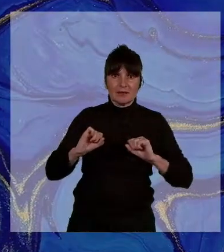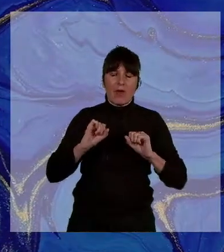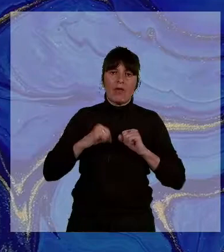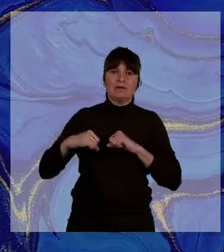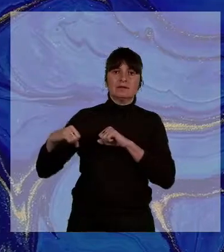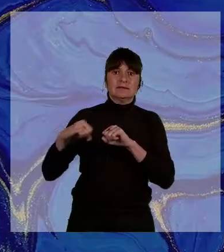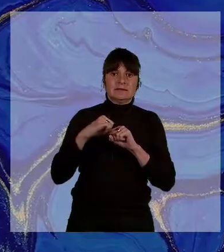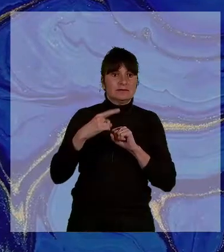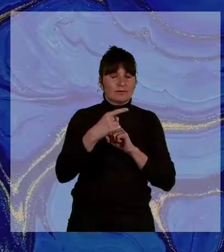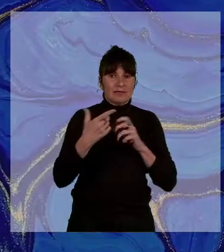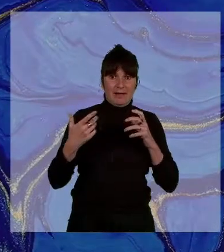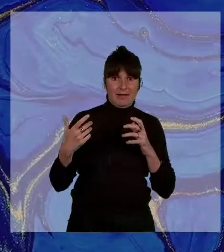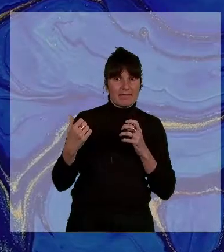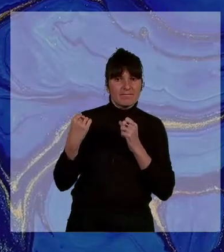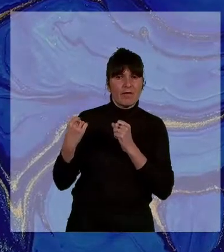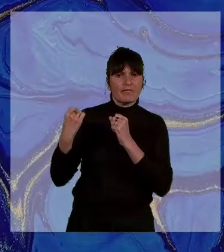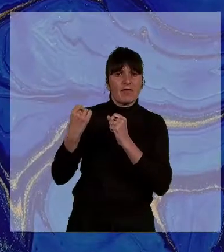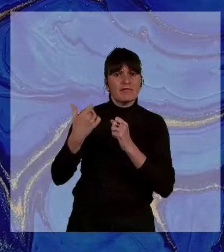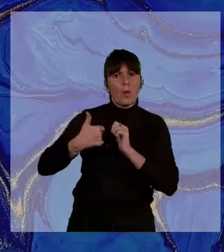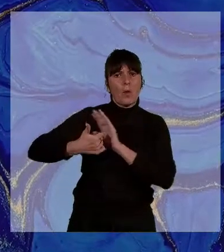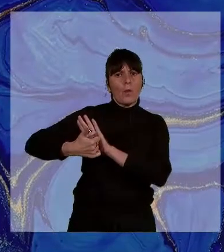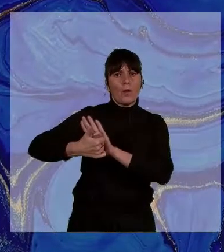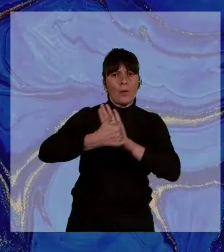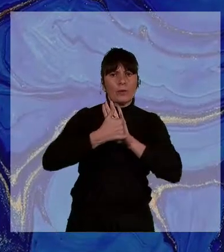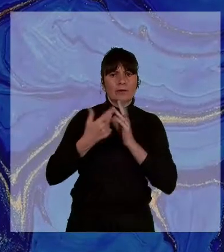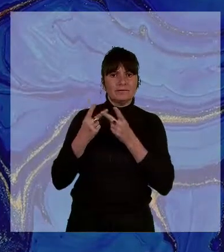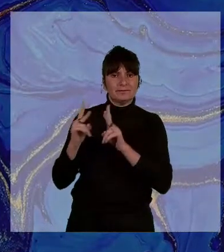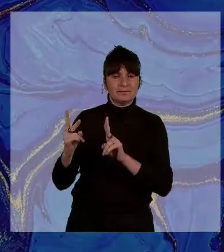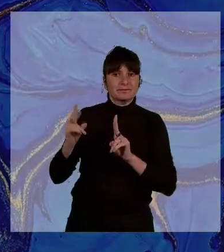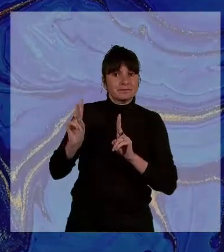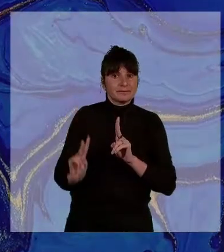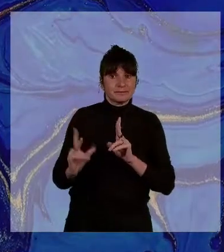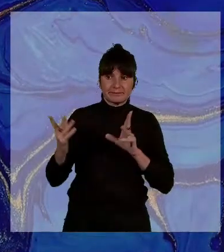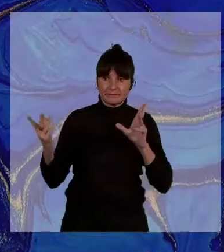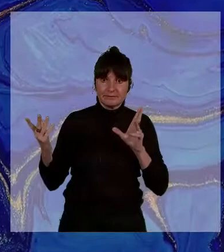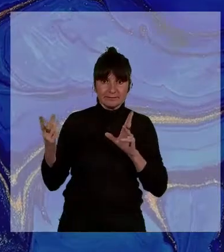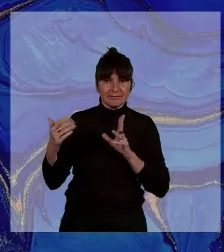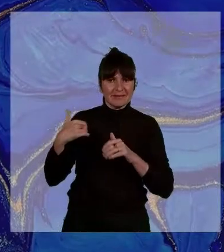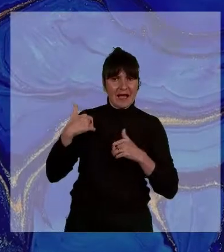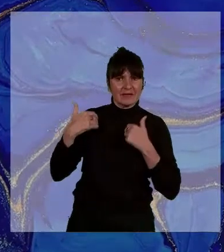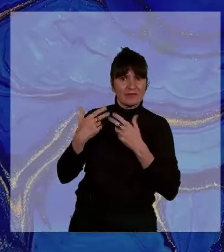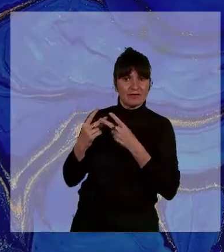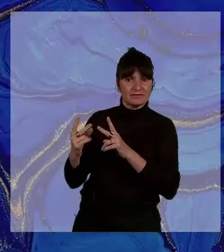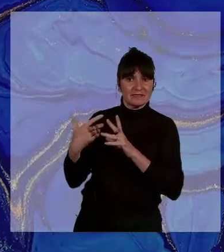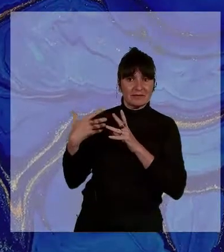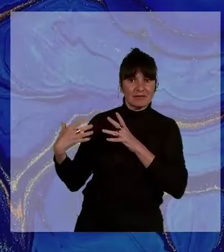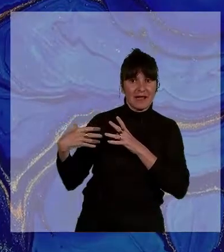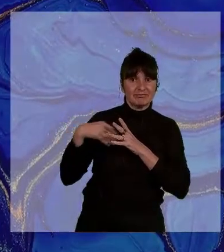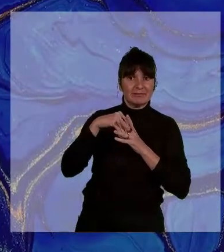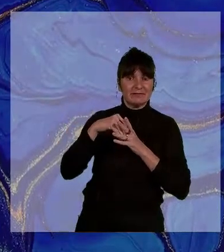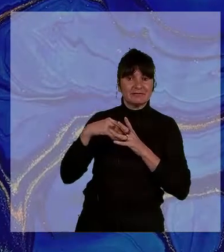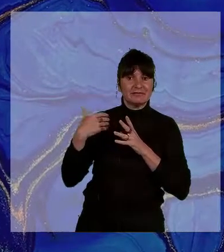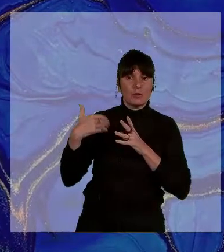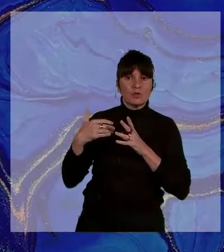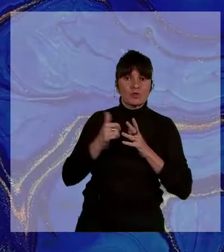villes. Les citoyens sont devenus des acteurs centraux de l'agenda global. Cinq ans plus tard, nous avons